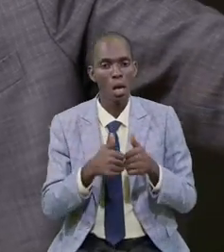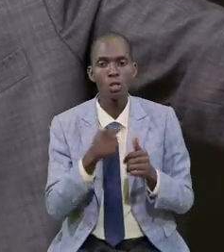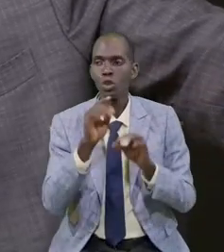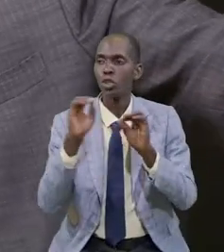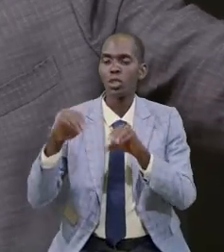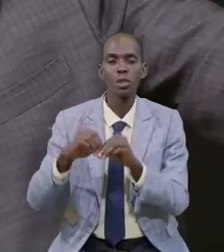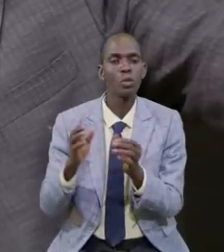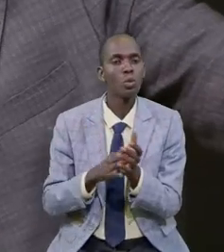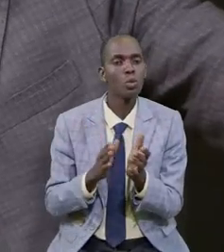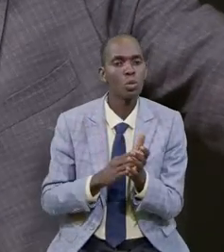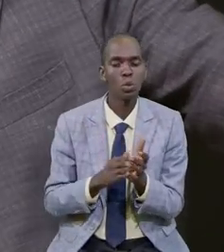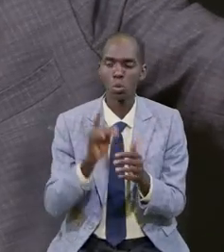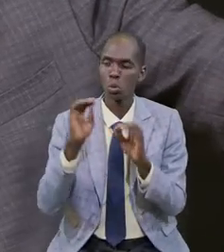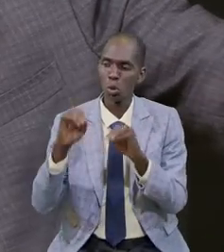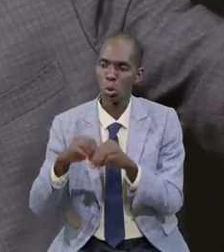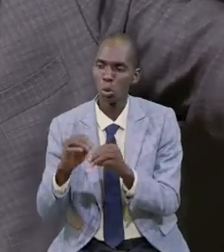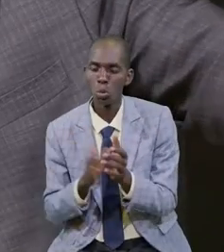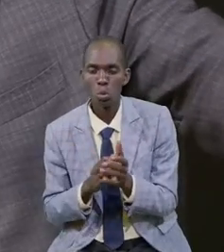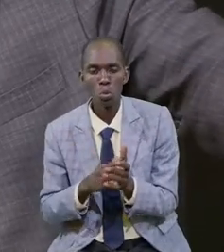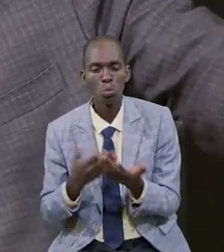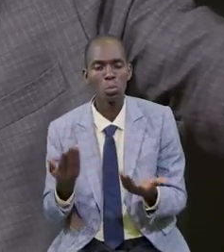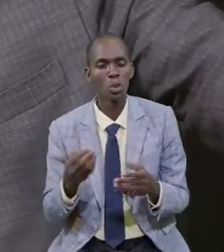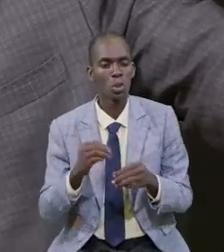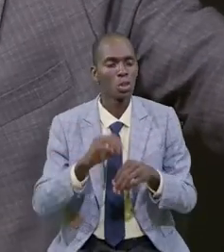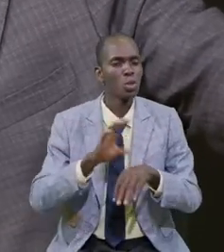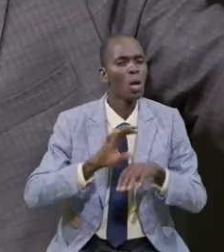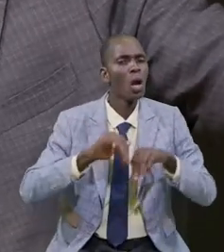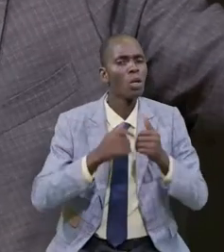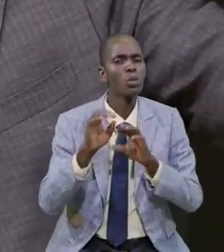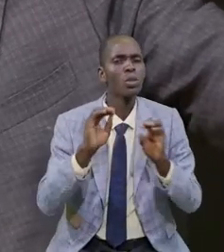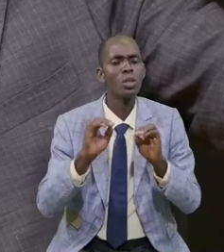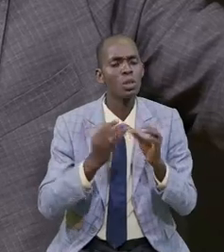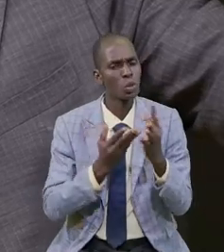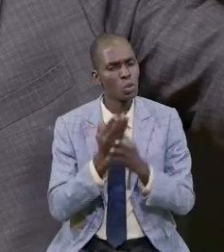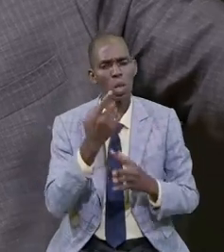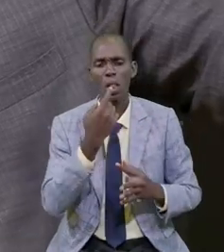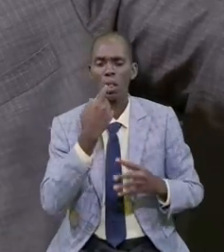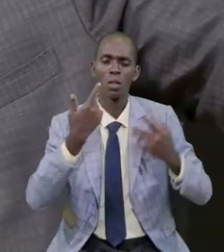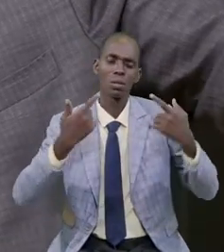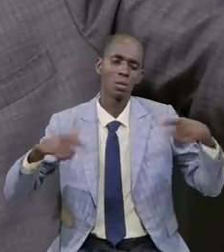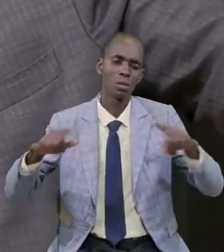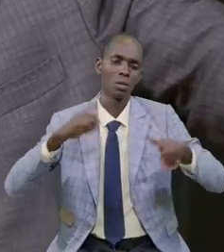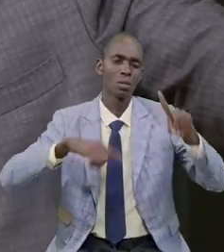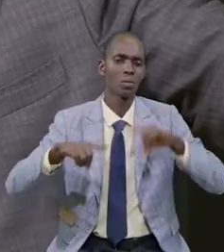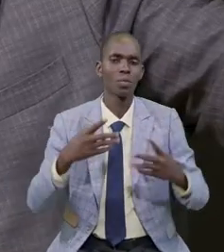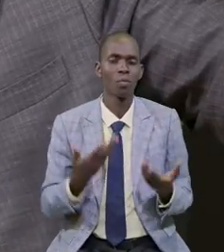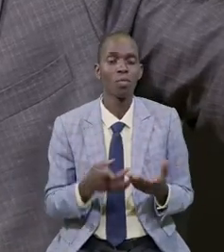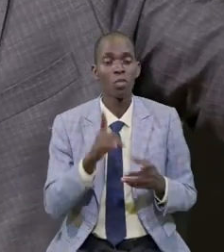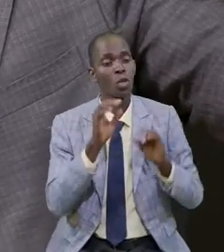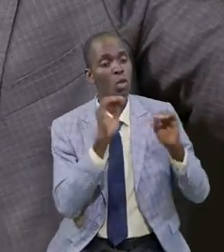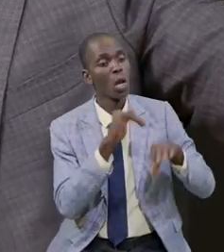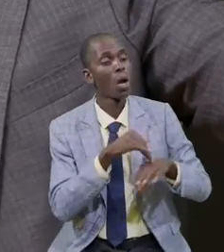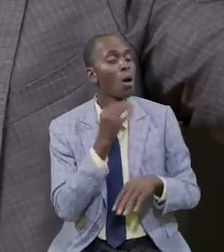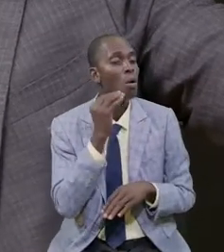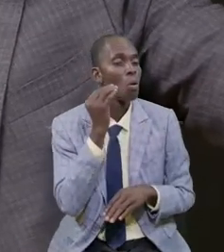enseignons-nous? Que vous enseignez à l'église ou à l'école, c'est pas la langue. que vous enseignez à la maison